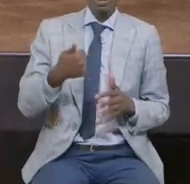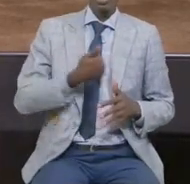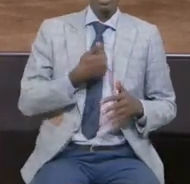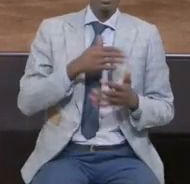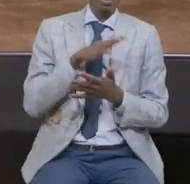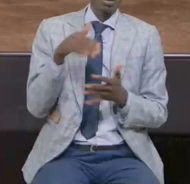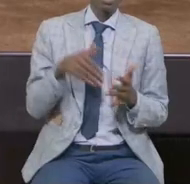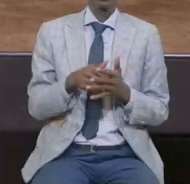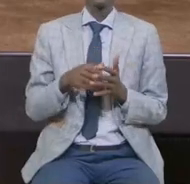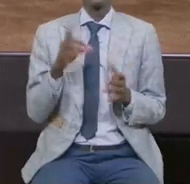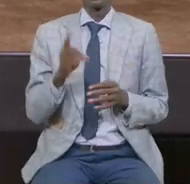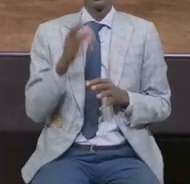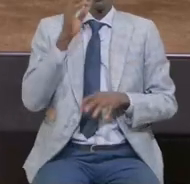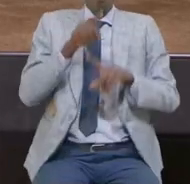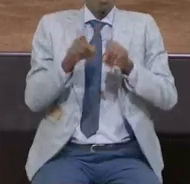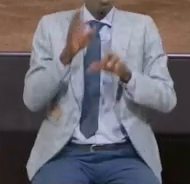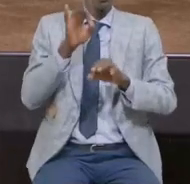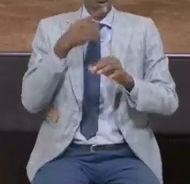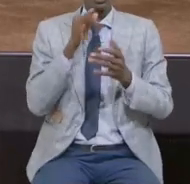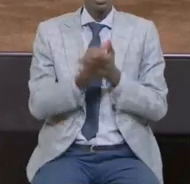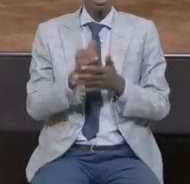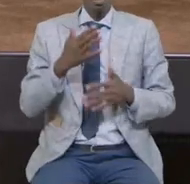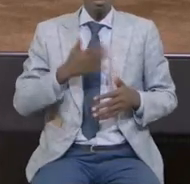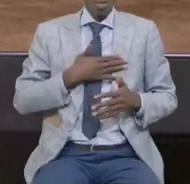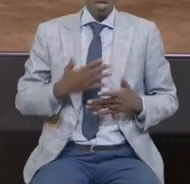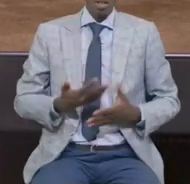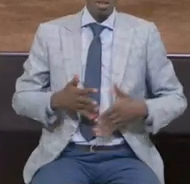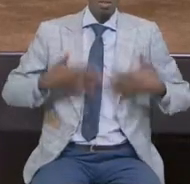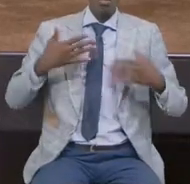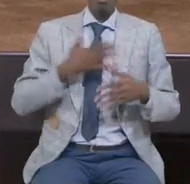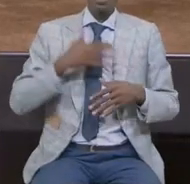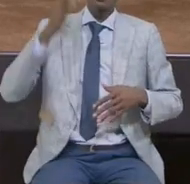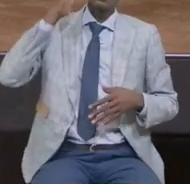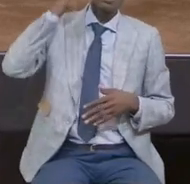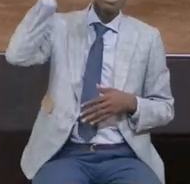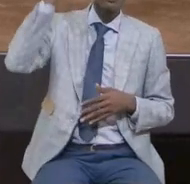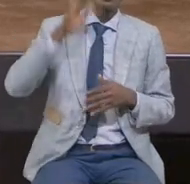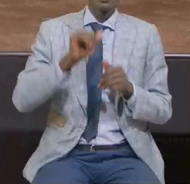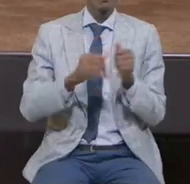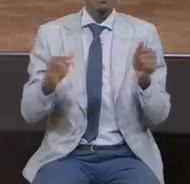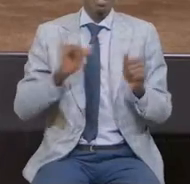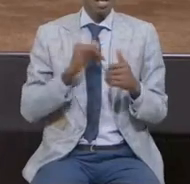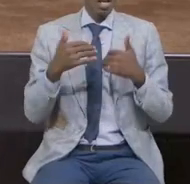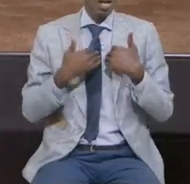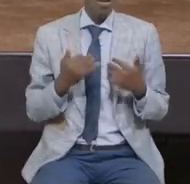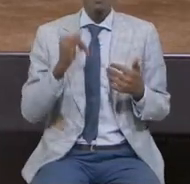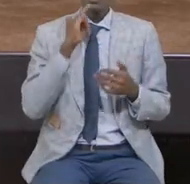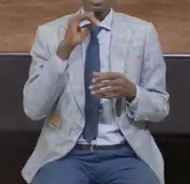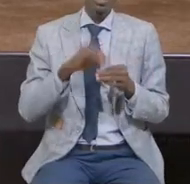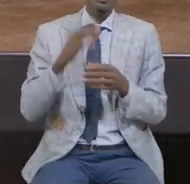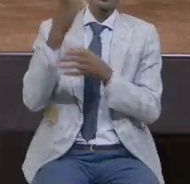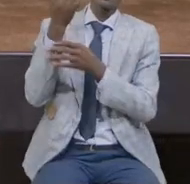cœur, ma destinée, tout ce que j'ai, ce que j'aurai, c'est dans la main de Dieu. S'il croit qu'il peut vous